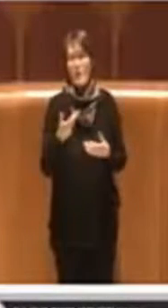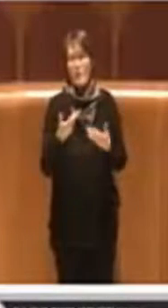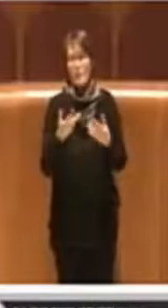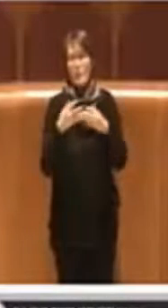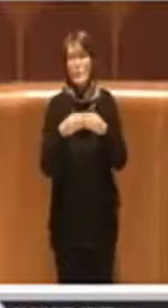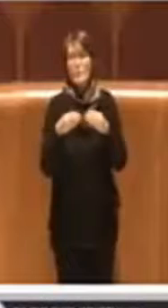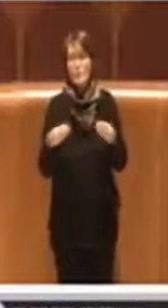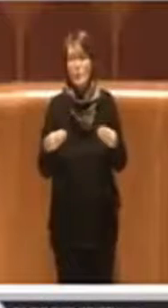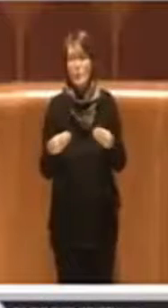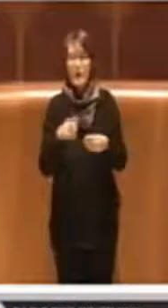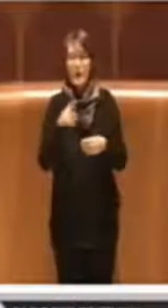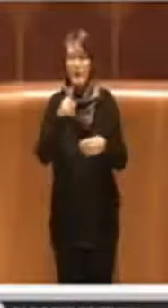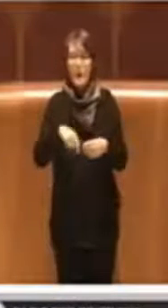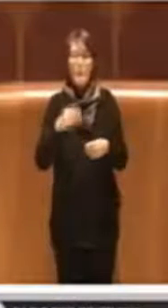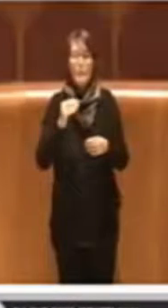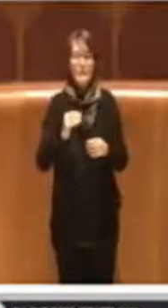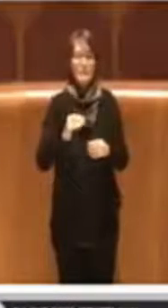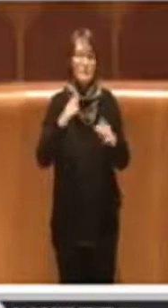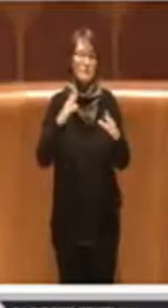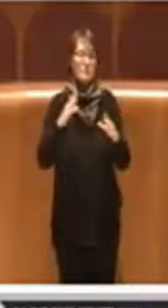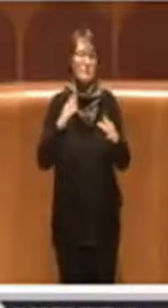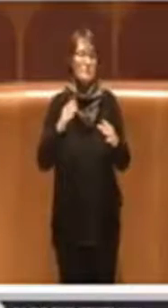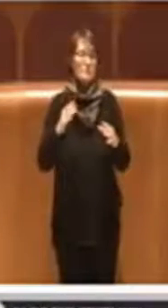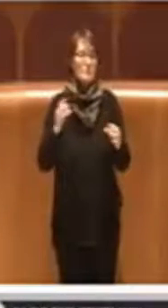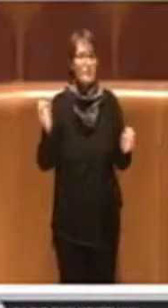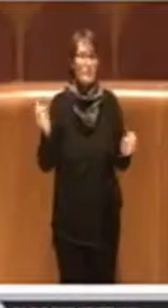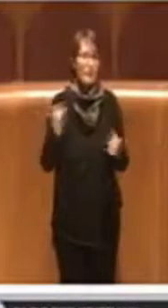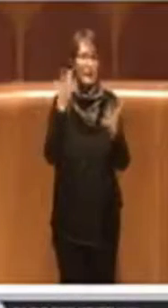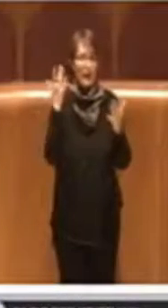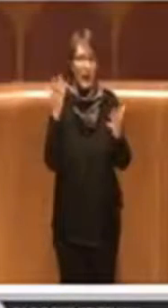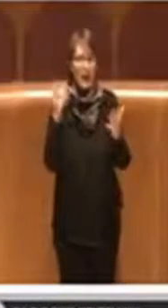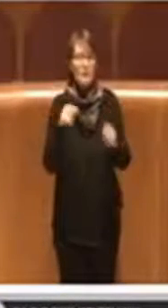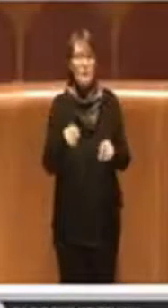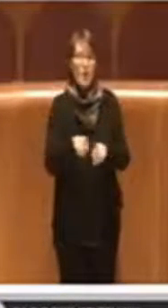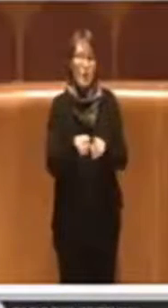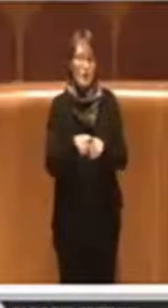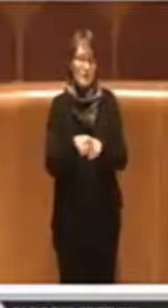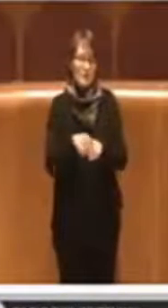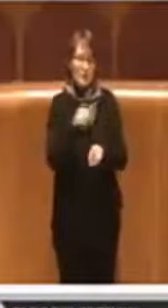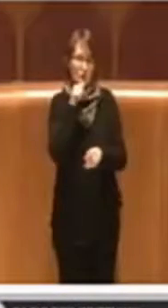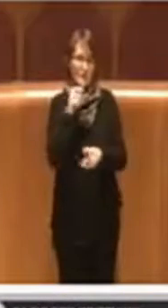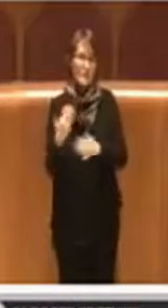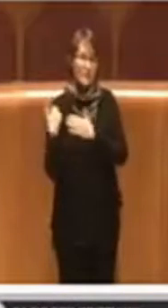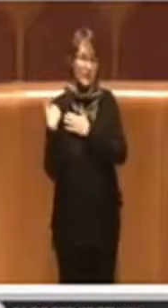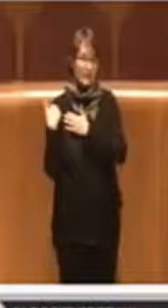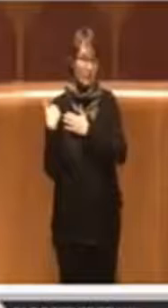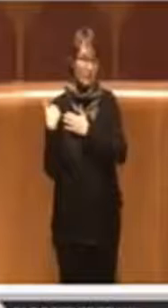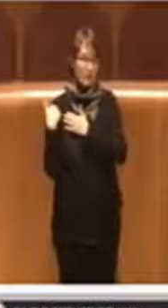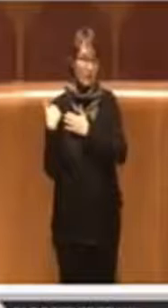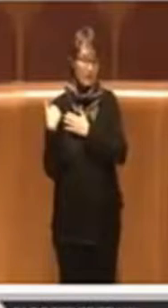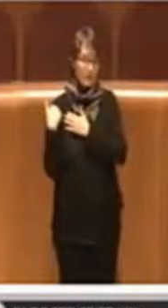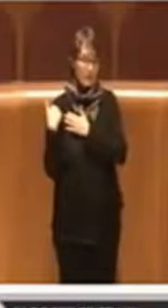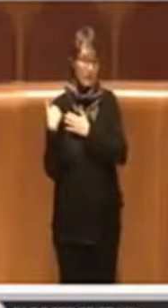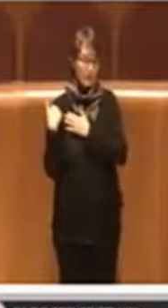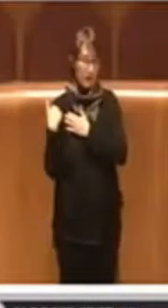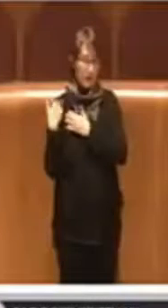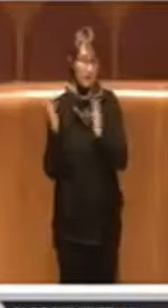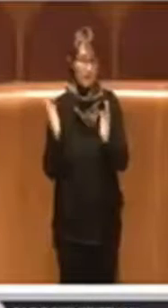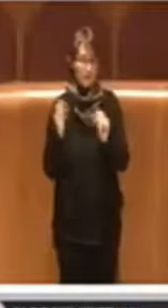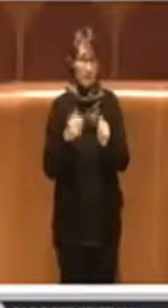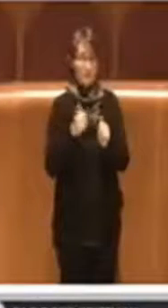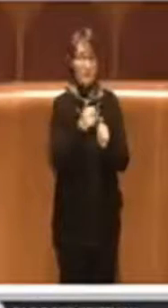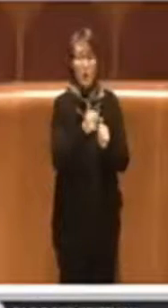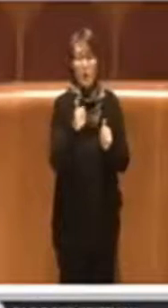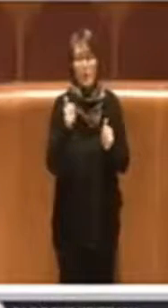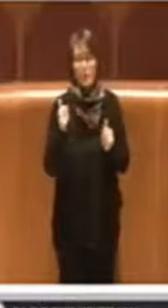se attivati in via accidentale. Questo anche per responsabilizzare il consigliere, non assolutamente per altri